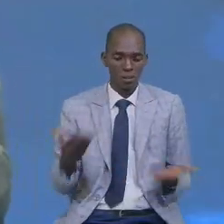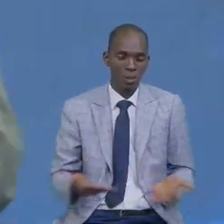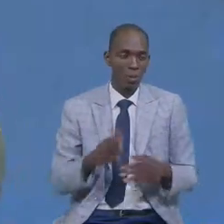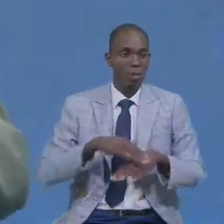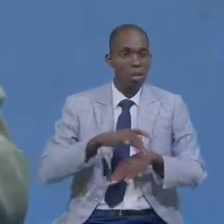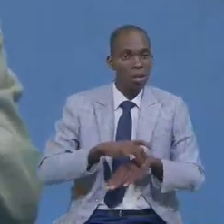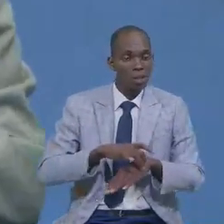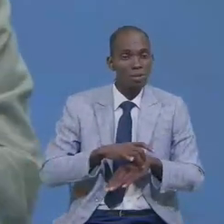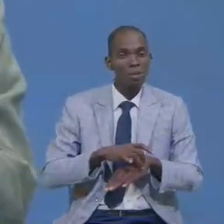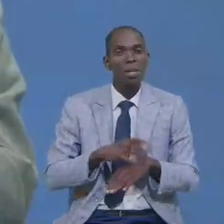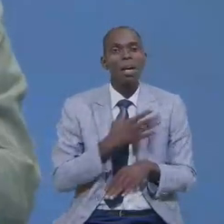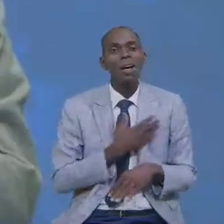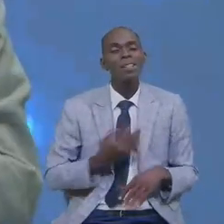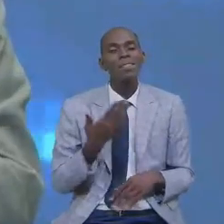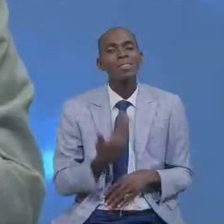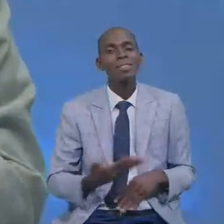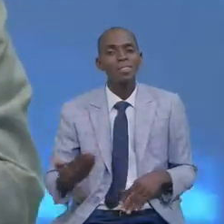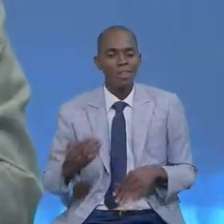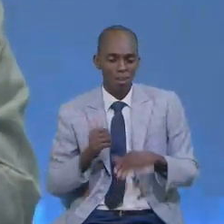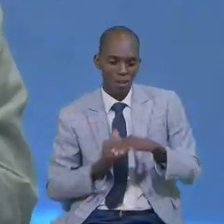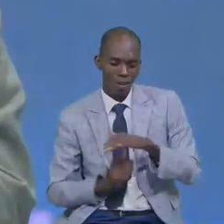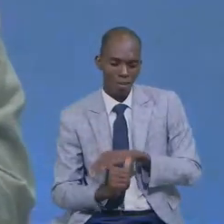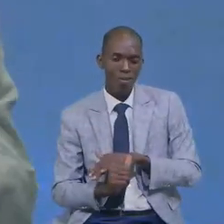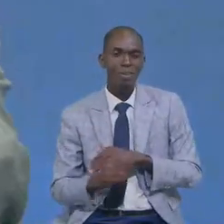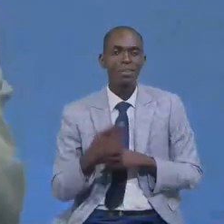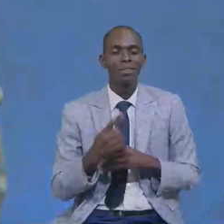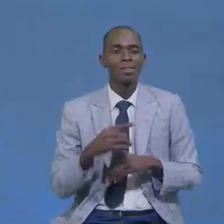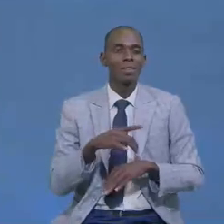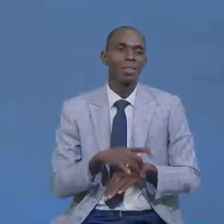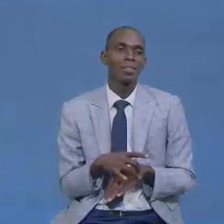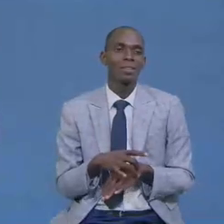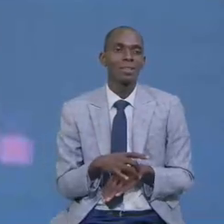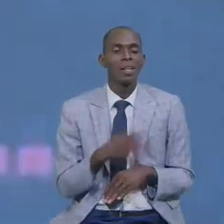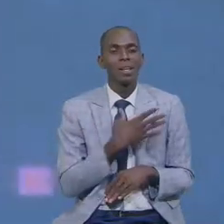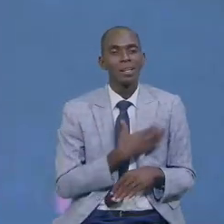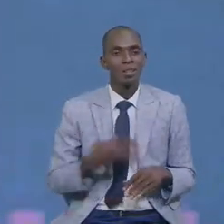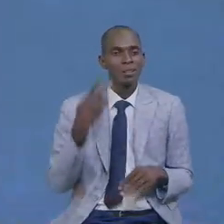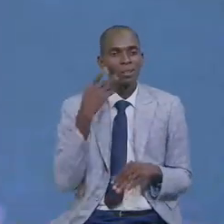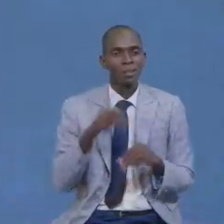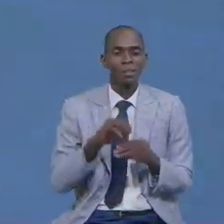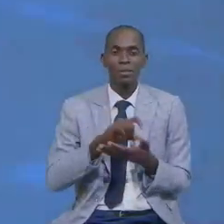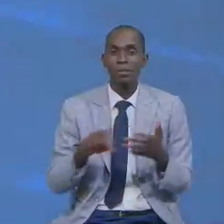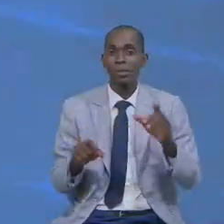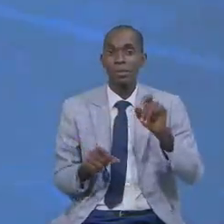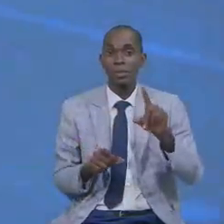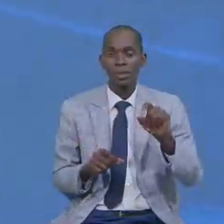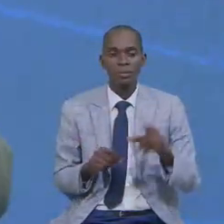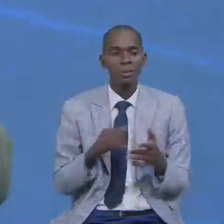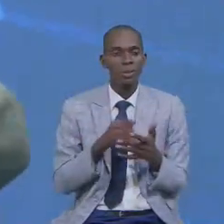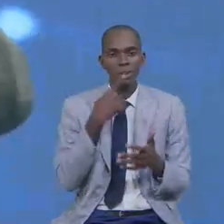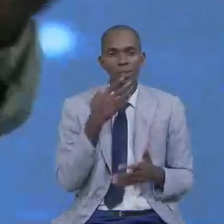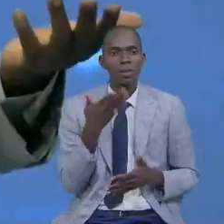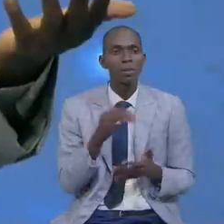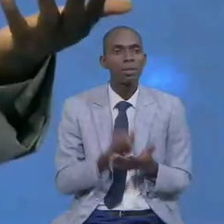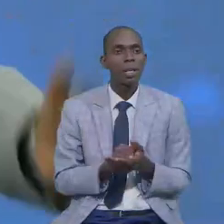cela, et sous la terre. Dans le verset 11, il dit,